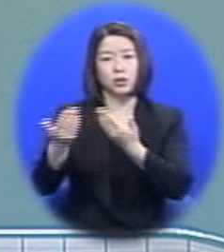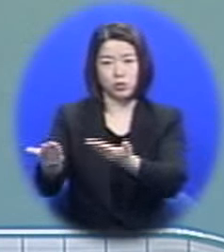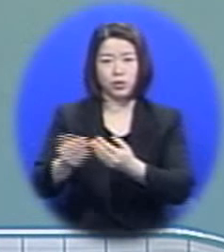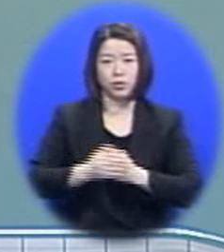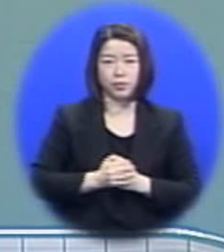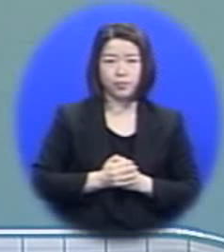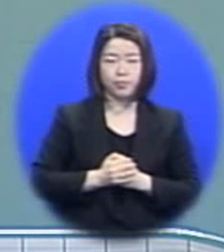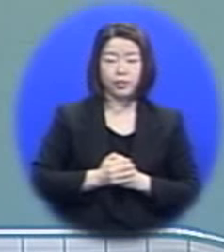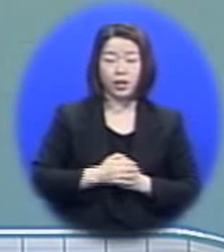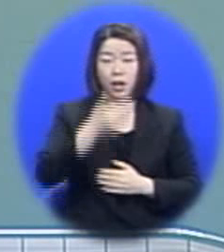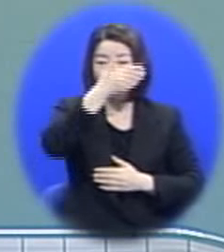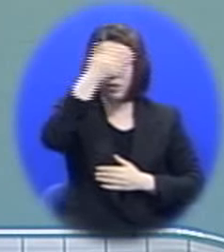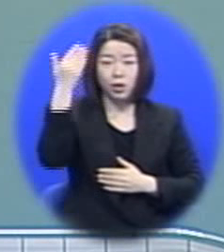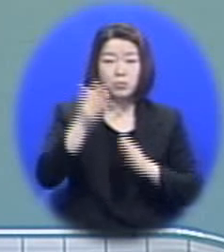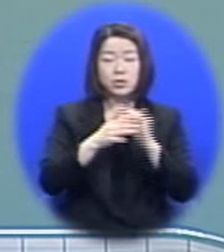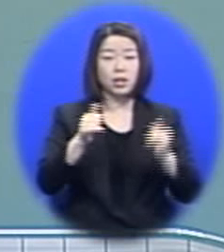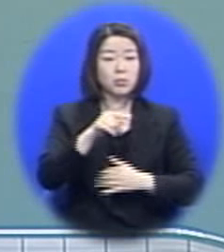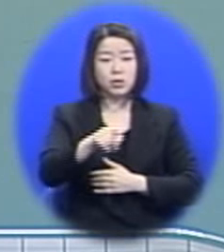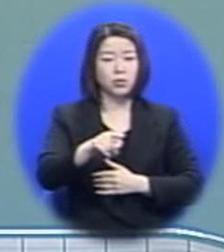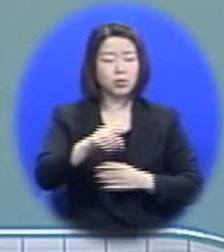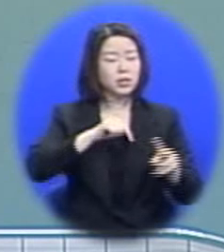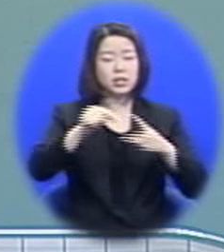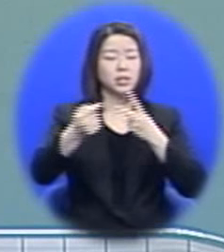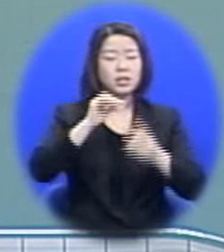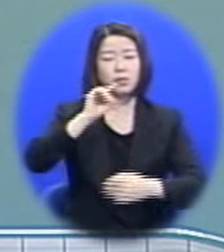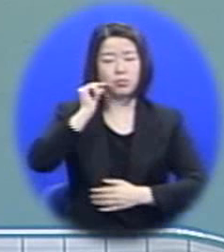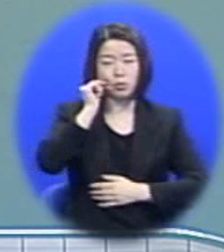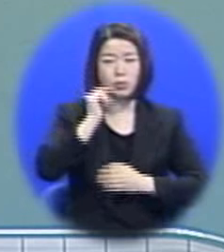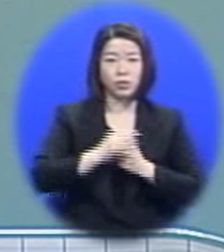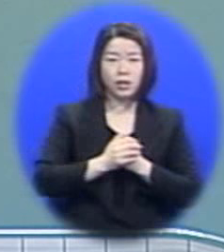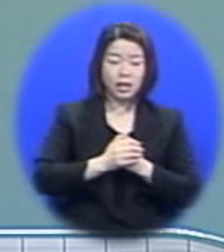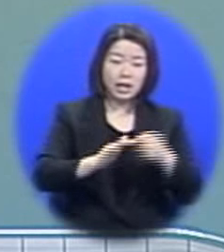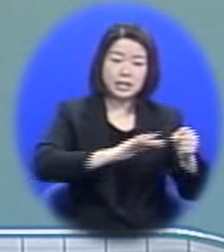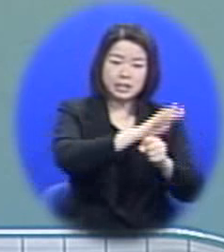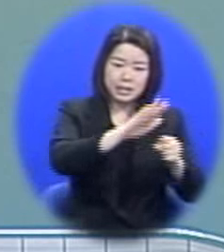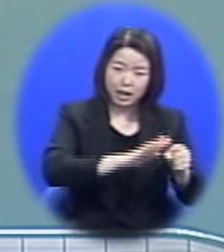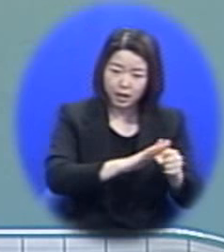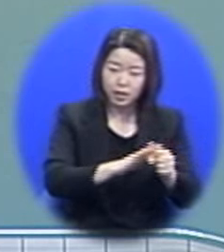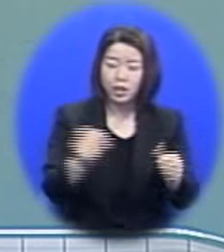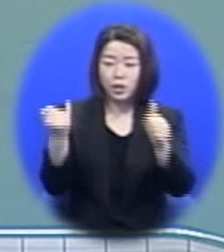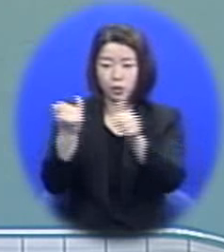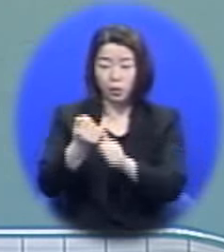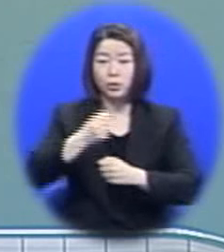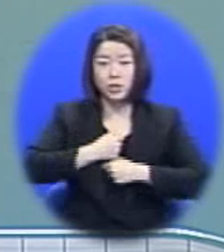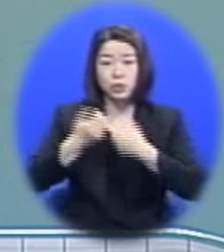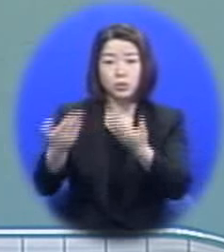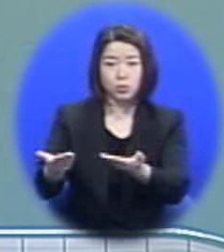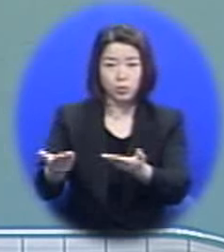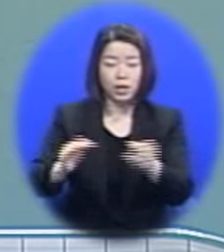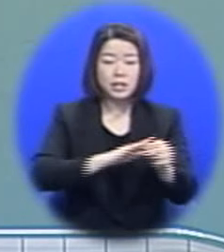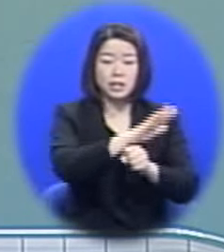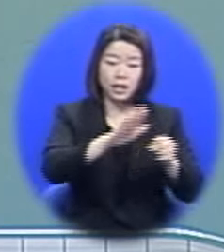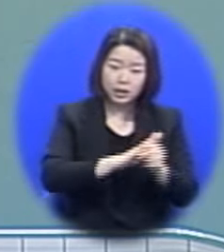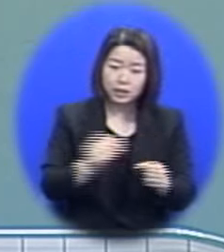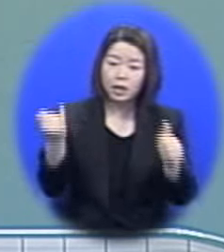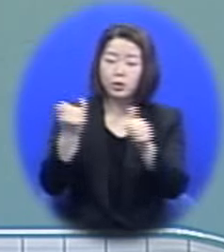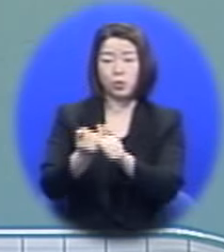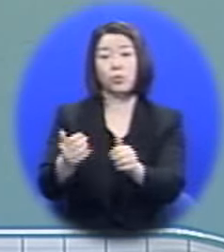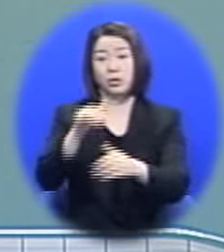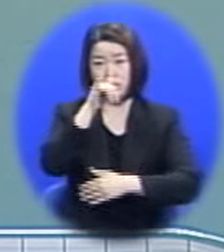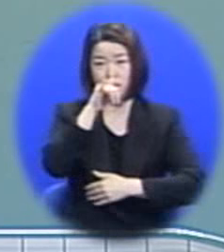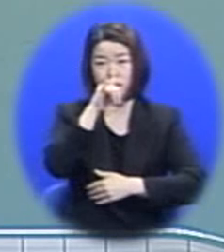젊은 이들은이 점을 이해를 잘 못합니다. 아, 사랑이 결혼을 지켜 주는 거지. 사랑하니까 결혼한